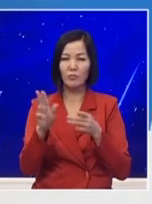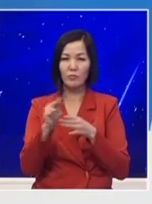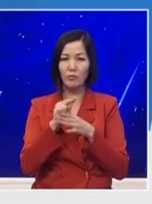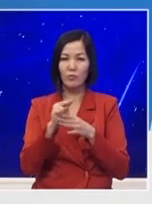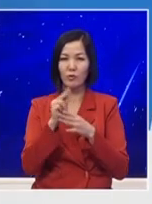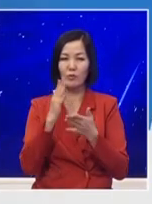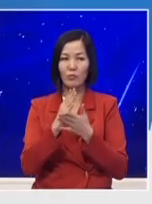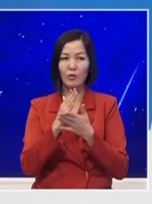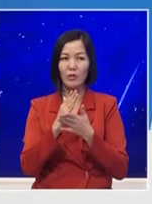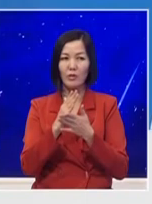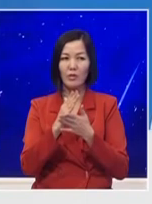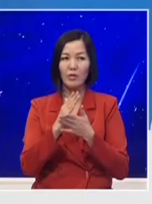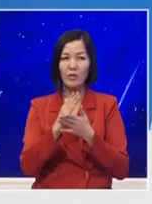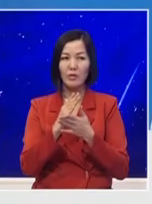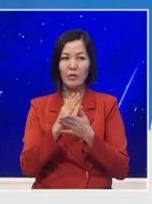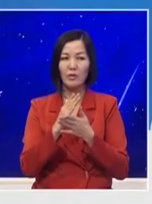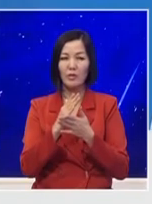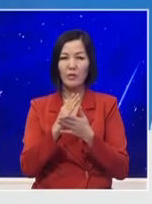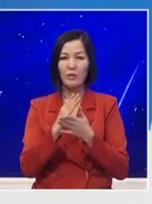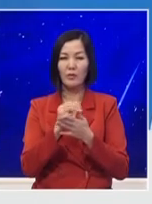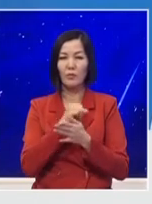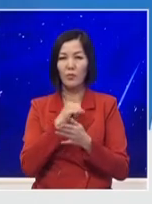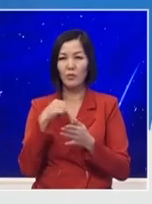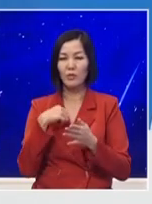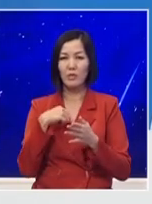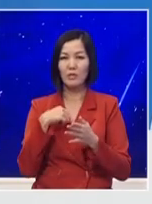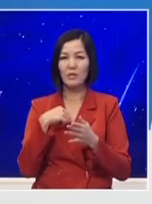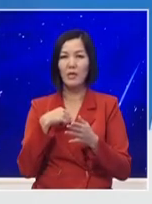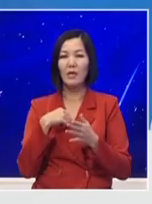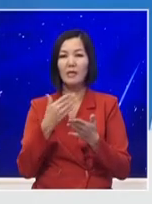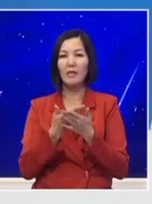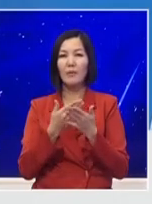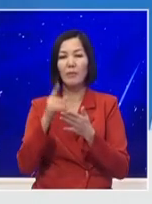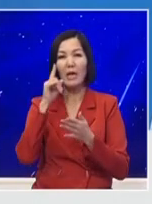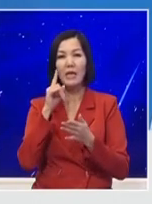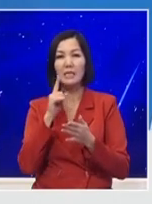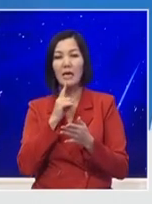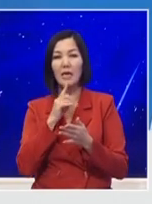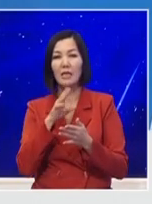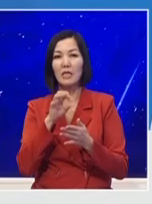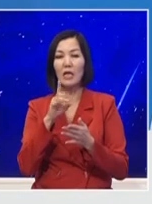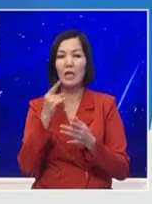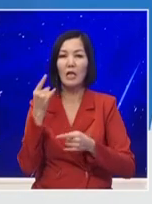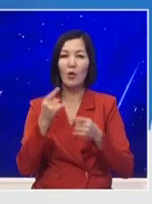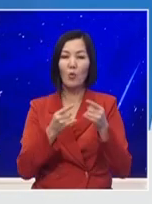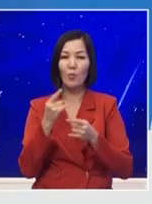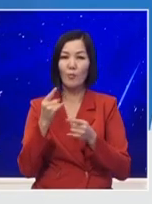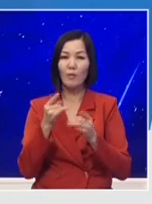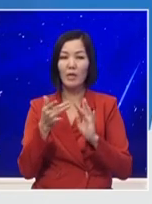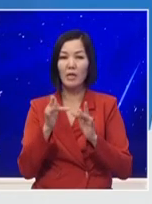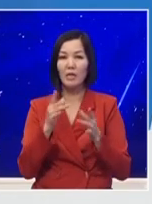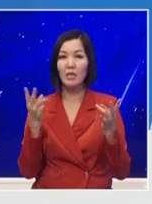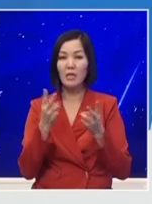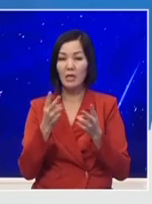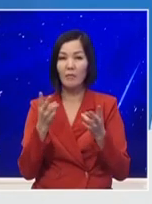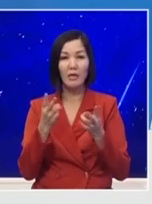азаматтар сіздерге жолығады, енді әрине оның өздері шешесіздер ғой. Жоқ, біз керек емес, Қазақтелекомда қаламын десеңіздер, онда жаңа алдында